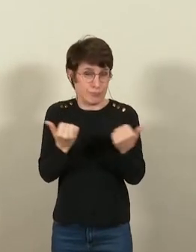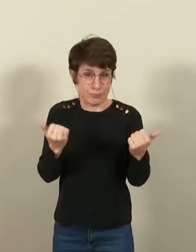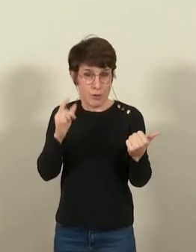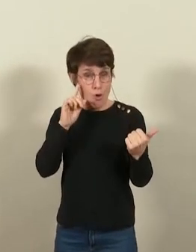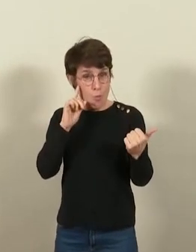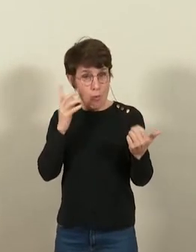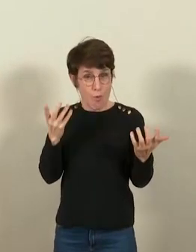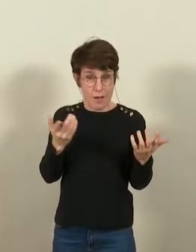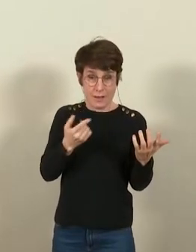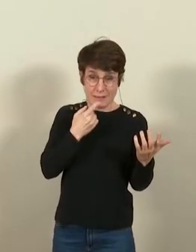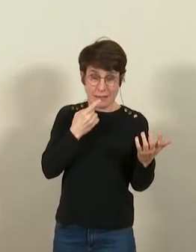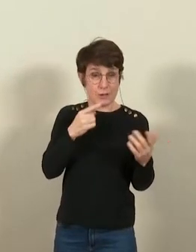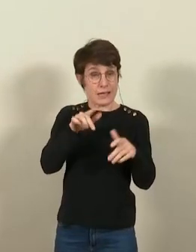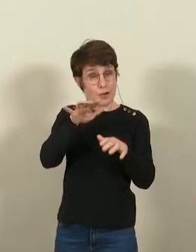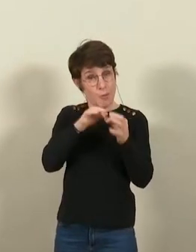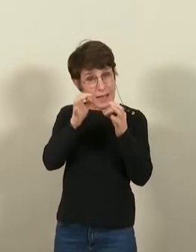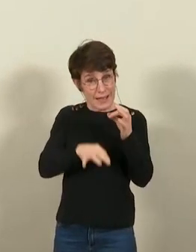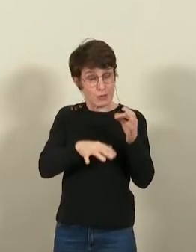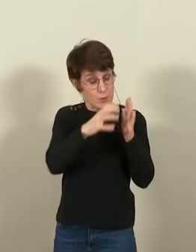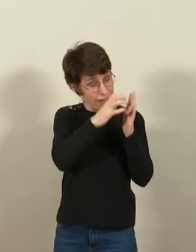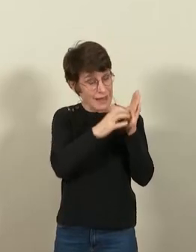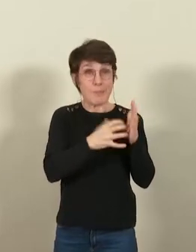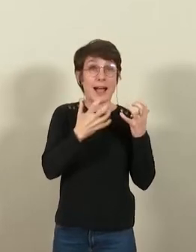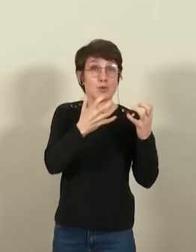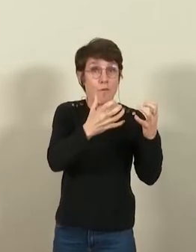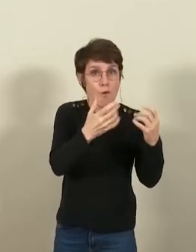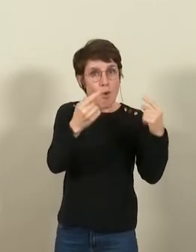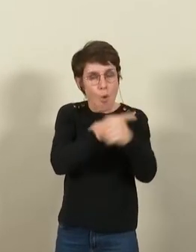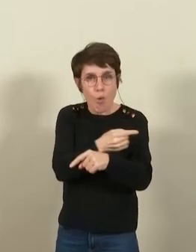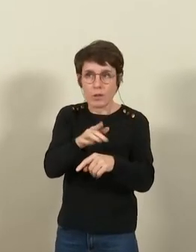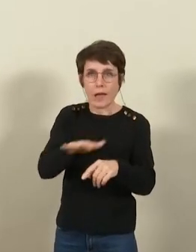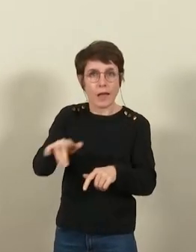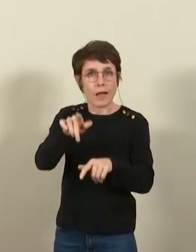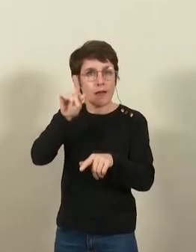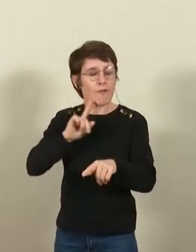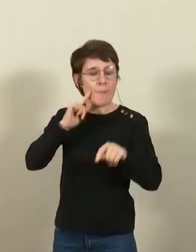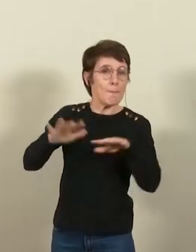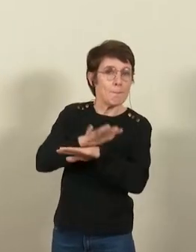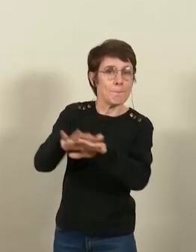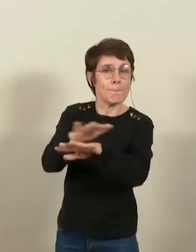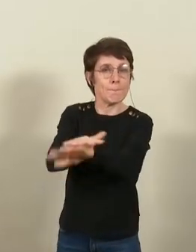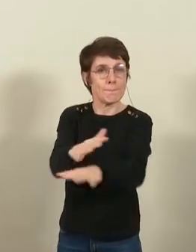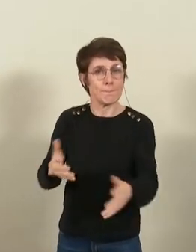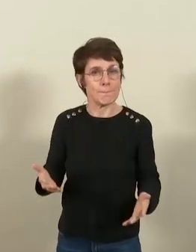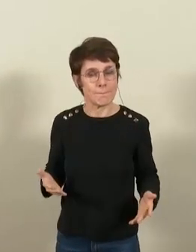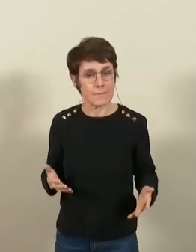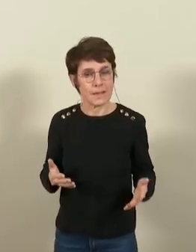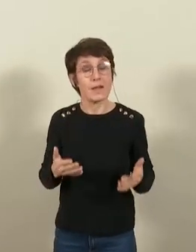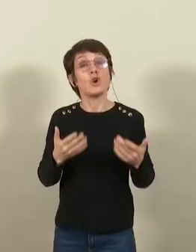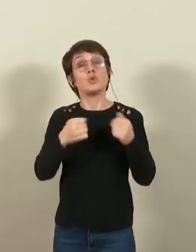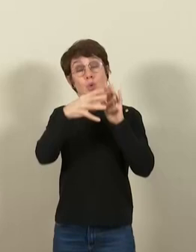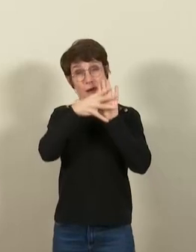l'inverse des intentions que vous avez dans cette délibération donc la mise en place d'un